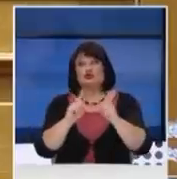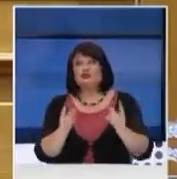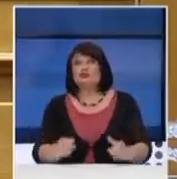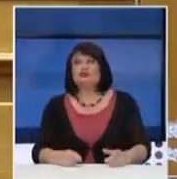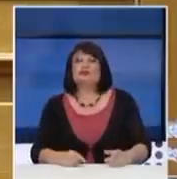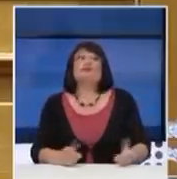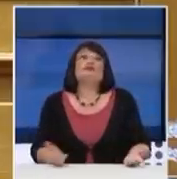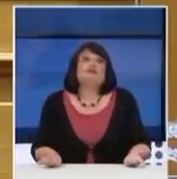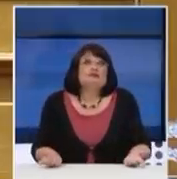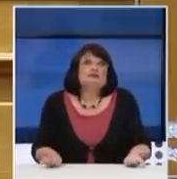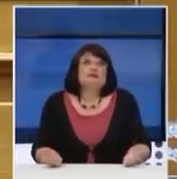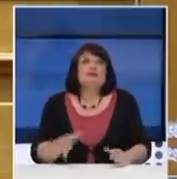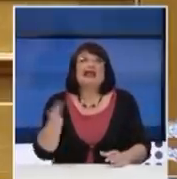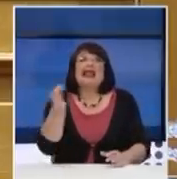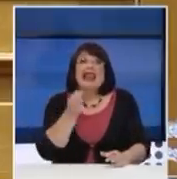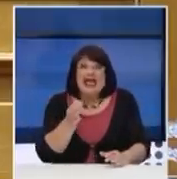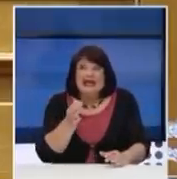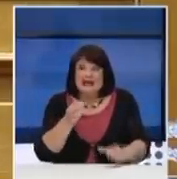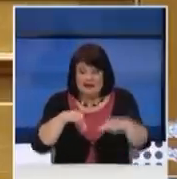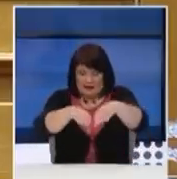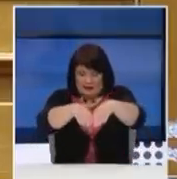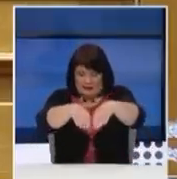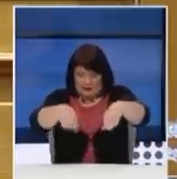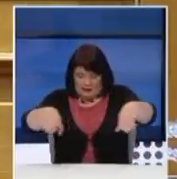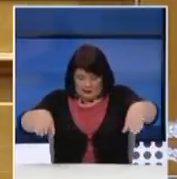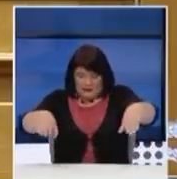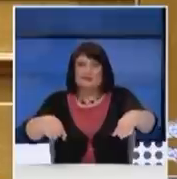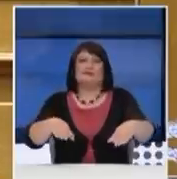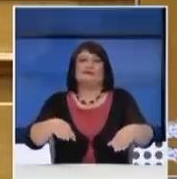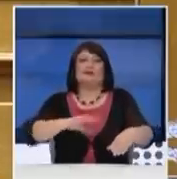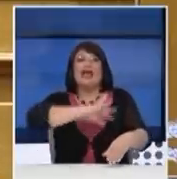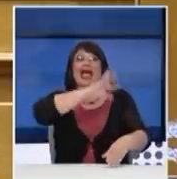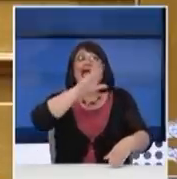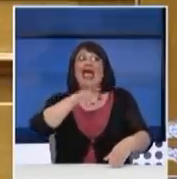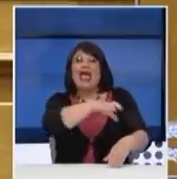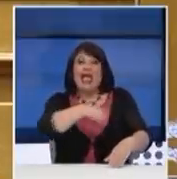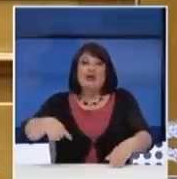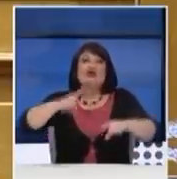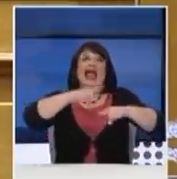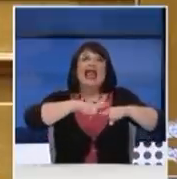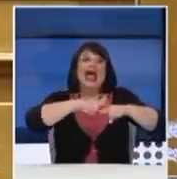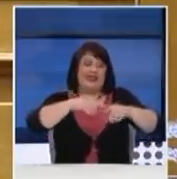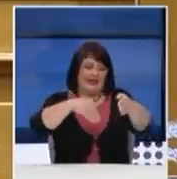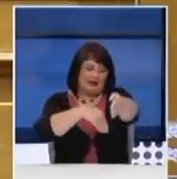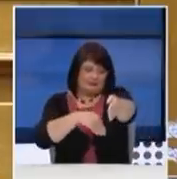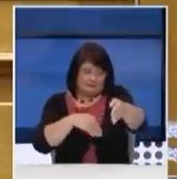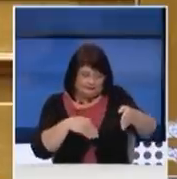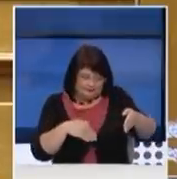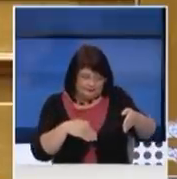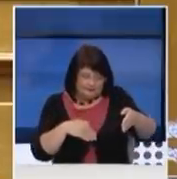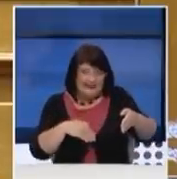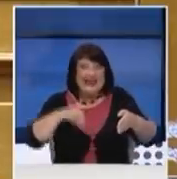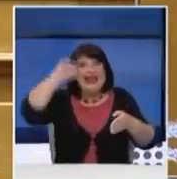Ρολάνδης. Σε μια οριογραμμία η οποία εκτινόταν ακριβώς μέχρι το σημείο που αρχίζει η ελληνική ΑΟΣ και συνυπολόγιζε